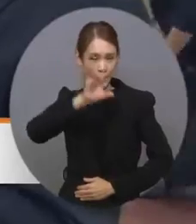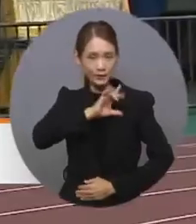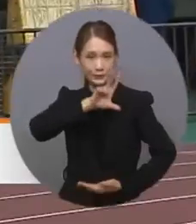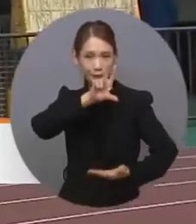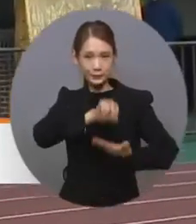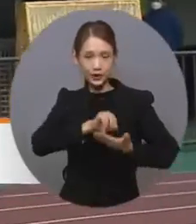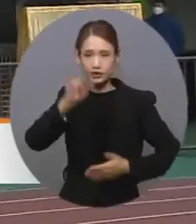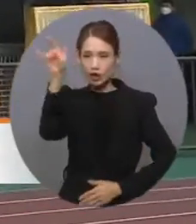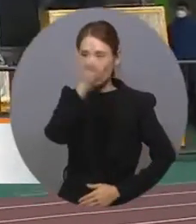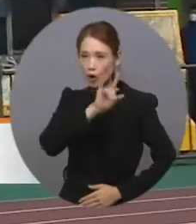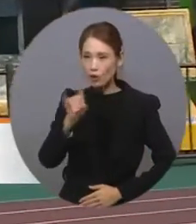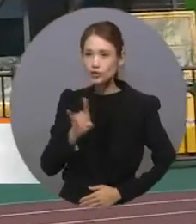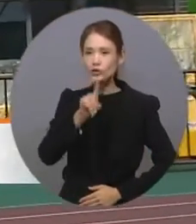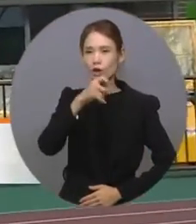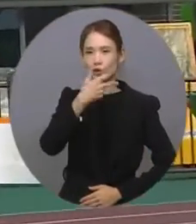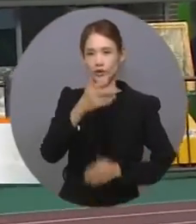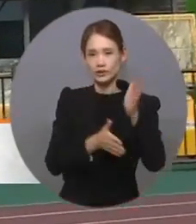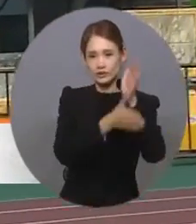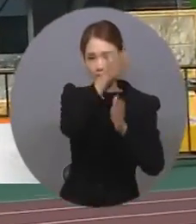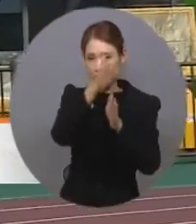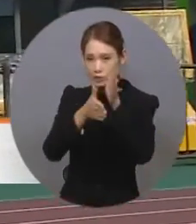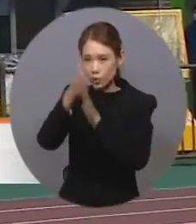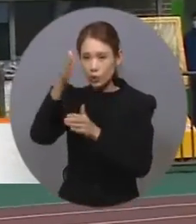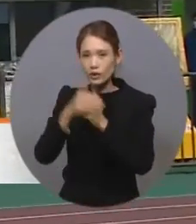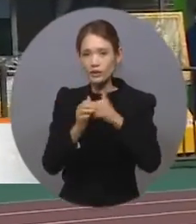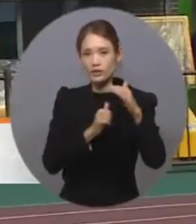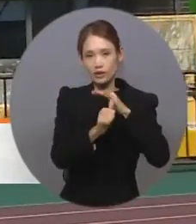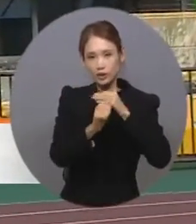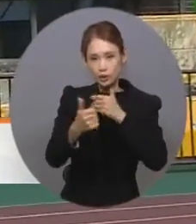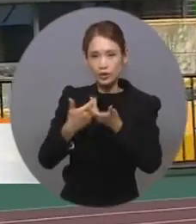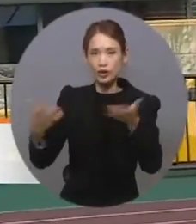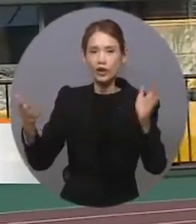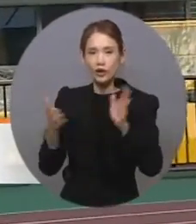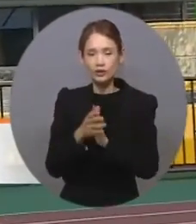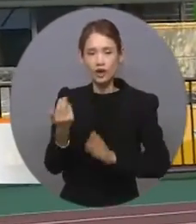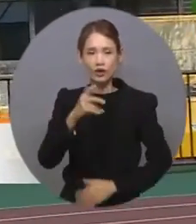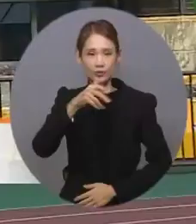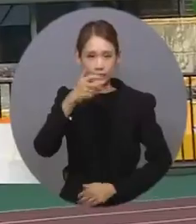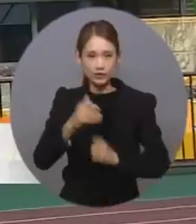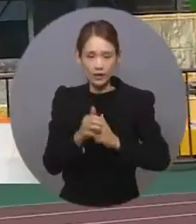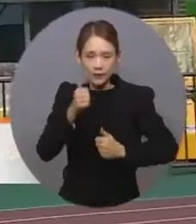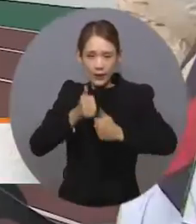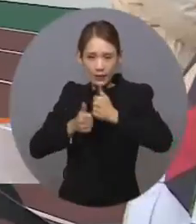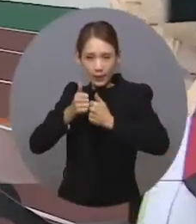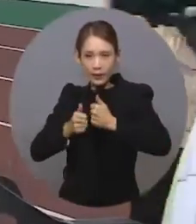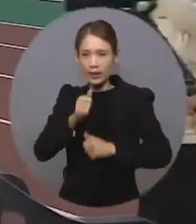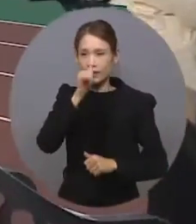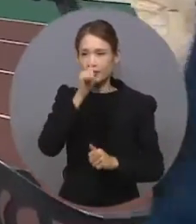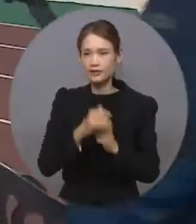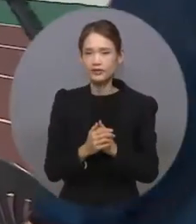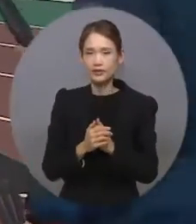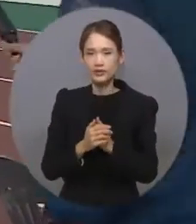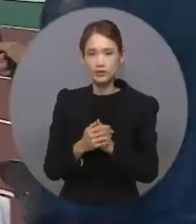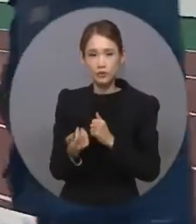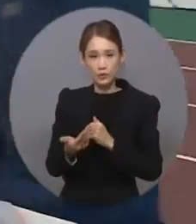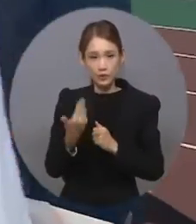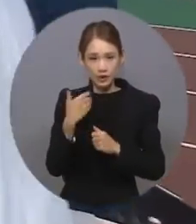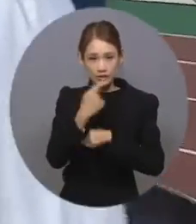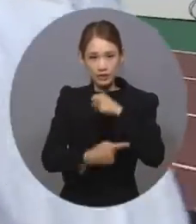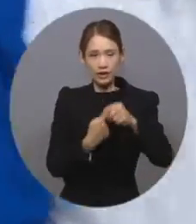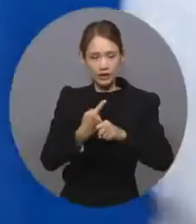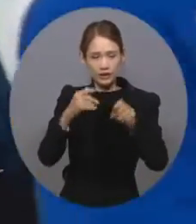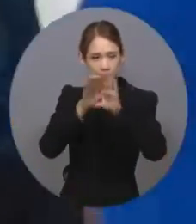시도 7,437명의 선수단이 경상북도 일원에서 열띤 경쟁을 펼쳤습니다. 앞서 지난해